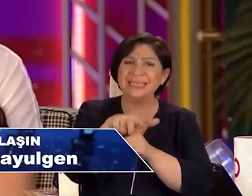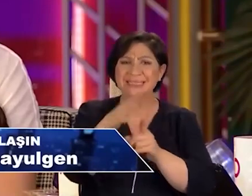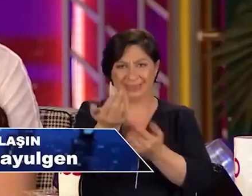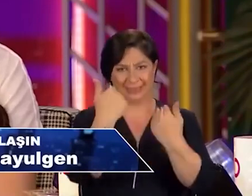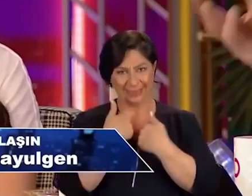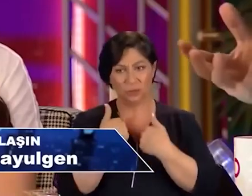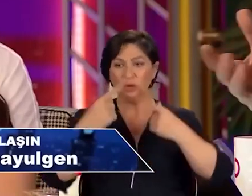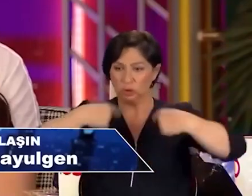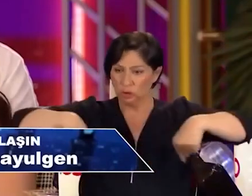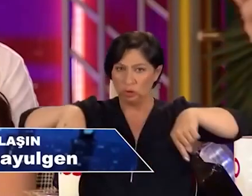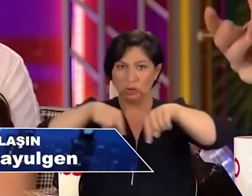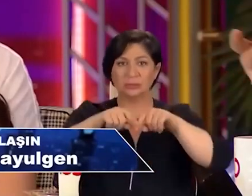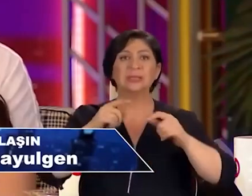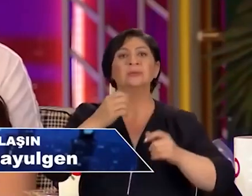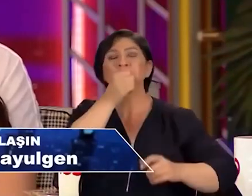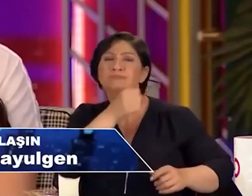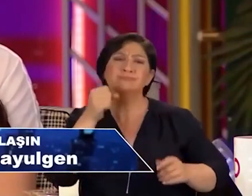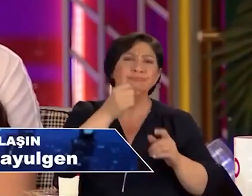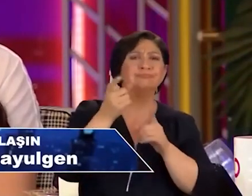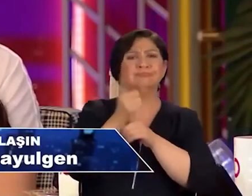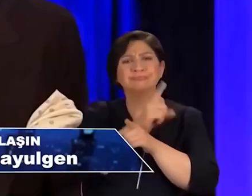zaman stüdyodaki performansın,